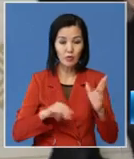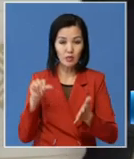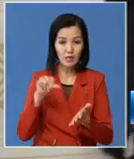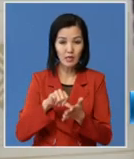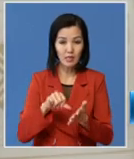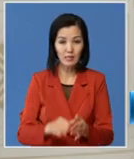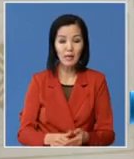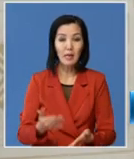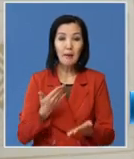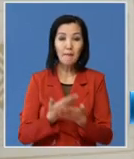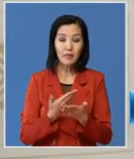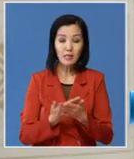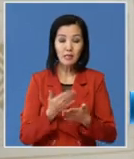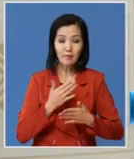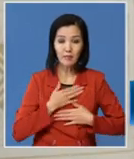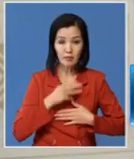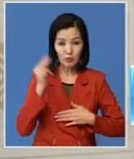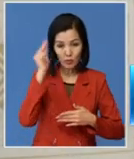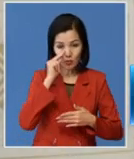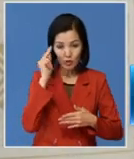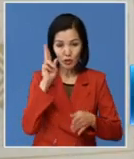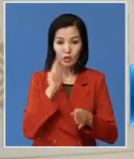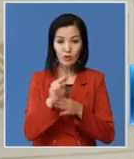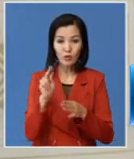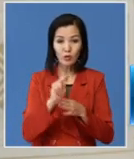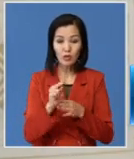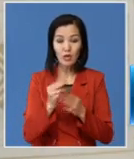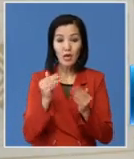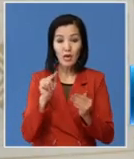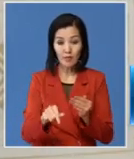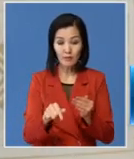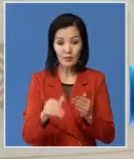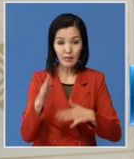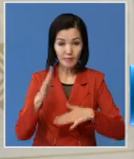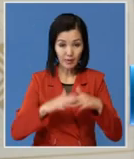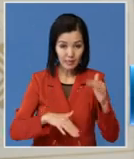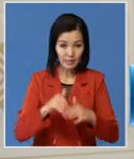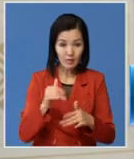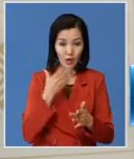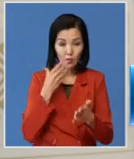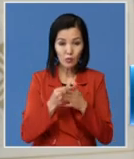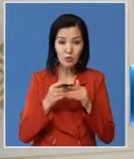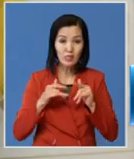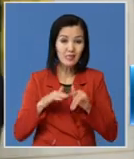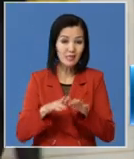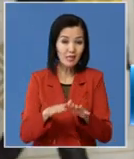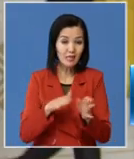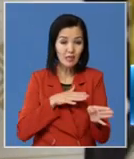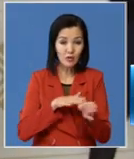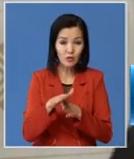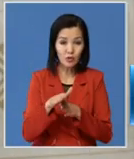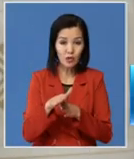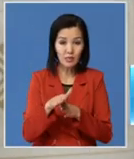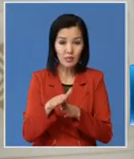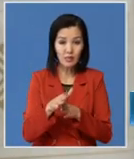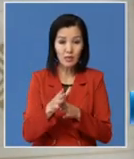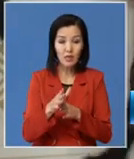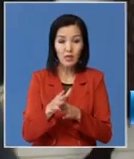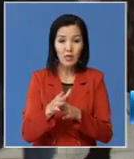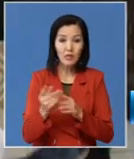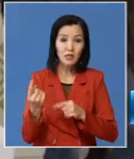Қайырымдылық жасау жүректерге жылу сыйлайды. Талдықорғанда тұрмысы төмен отбасыларға көмір түсіріліп, азық-түлік таратылды. Көмек